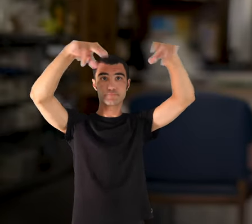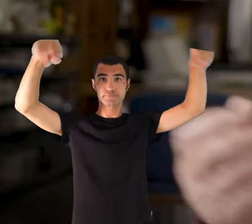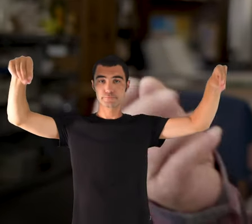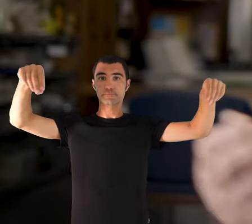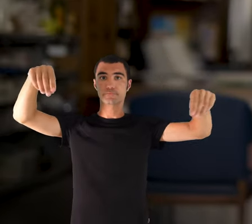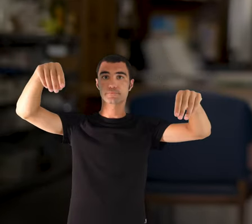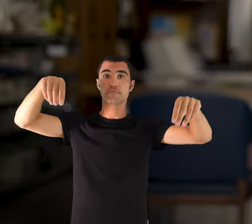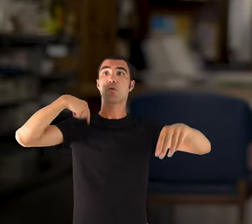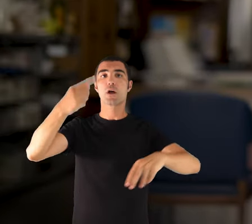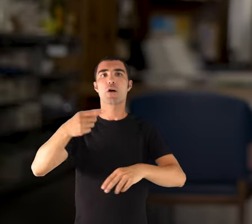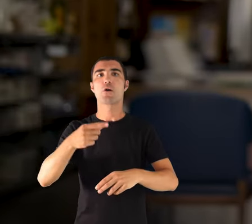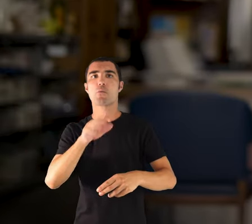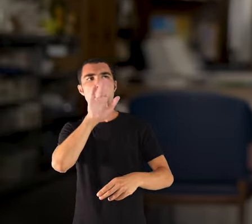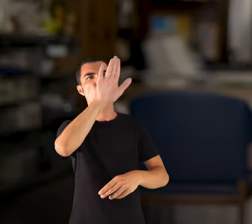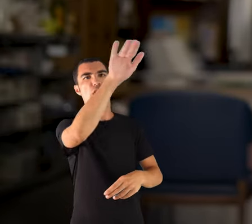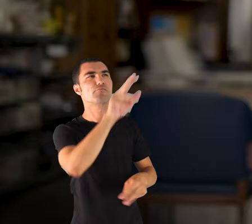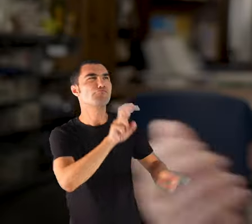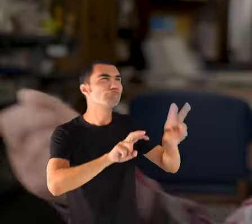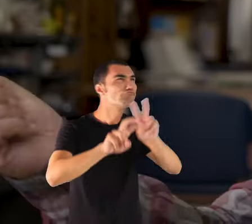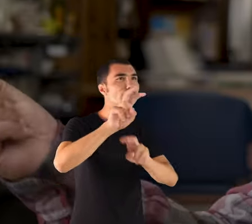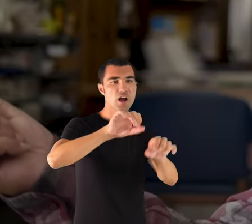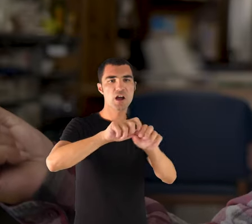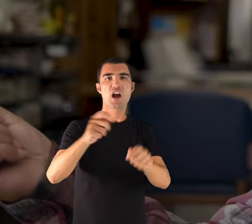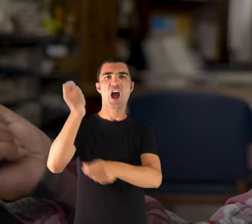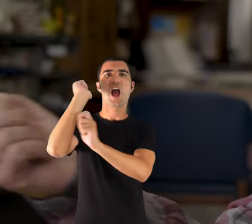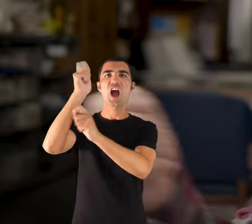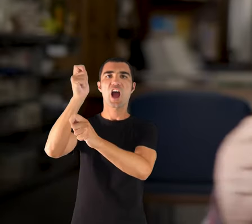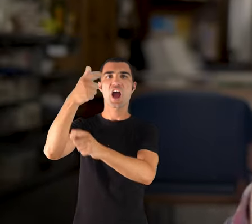per la muntanya a agafar un parell de garroves verdes, i